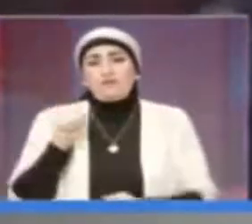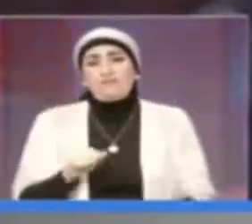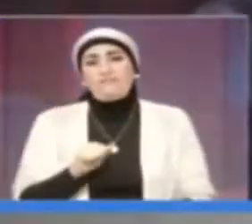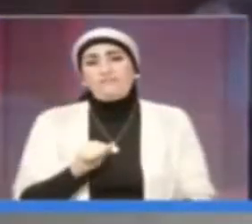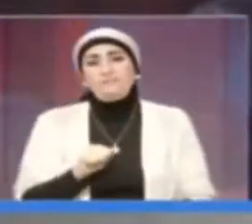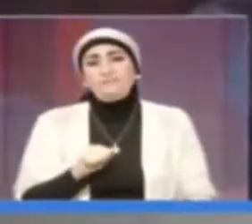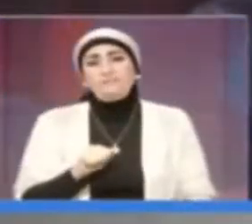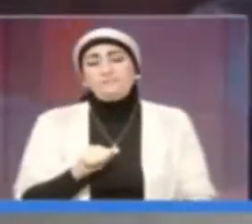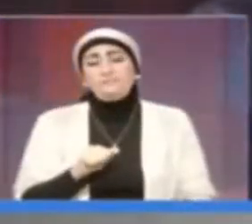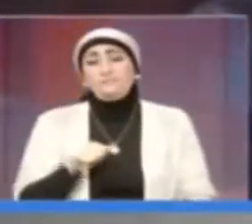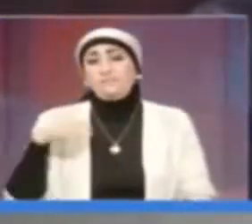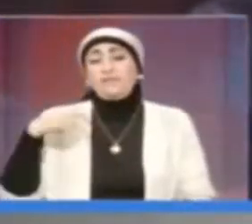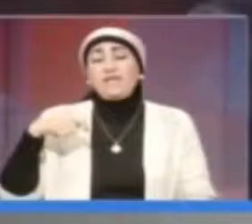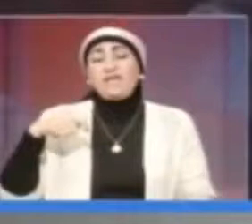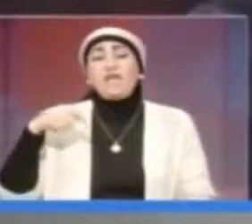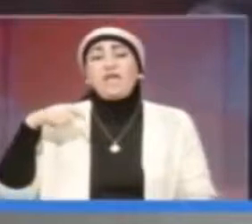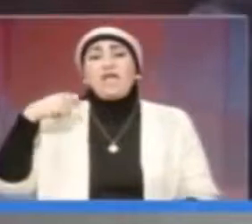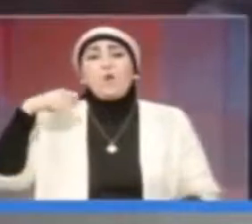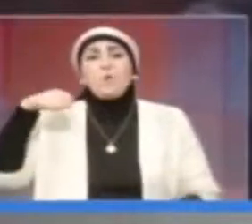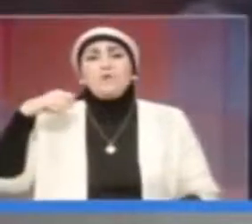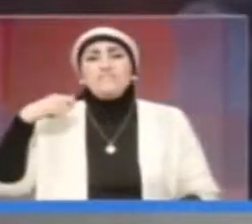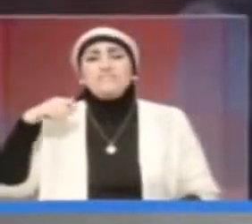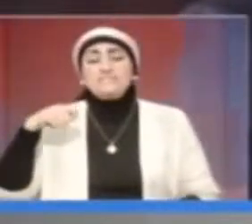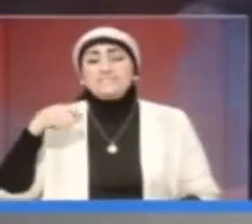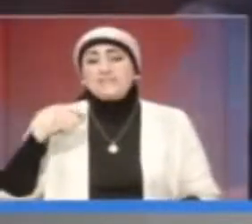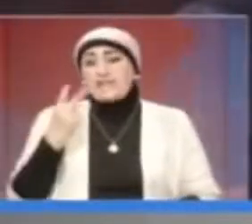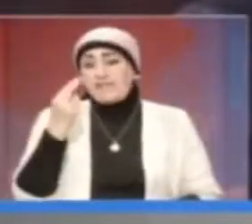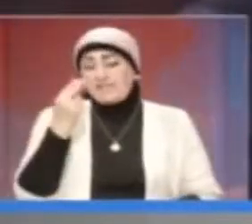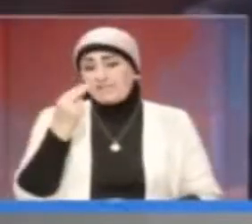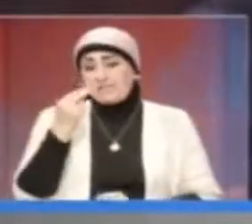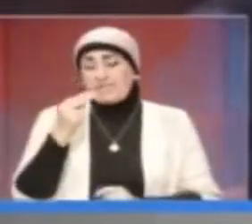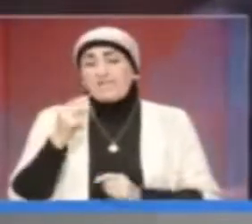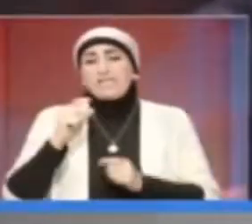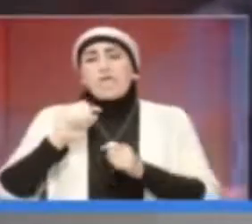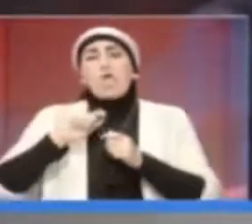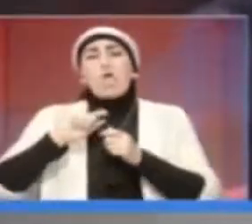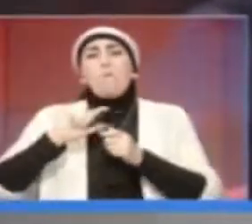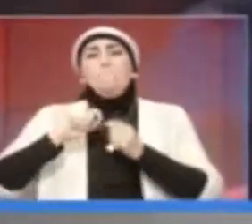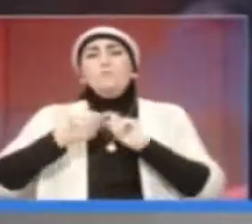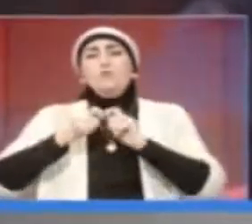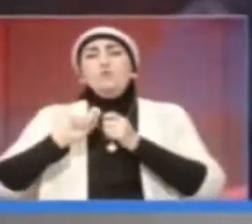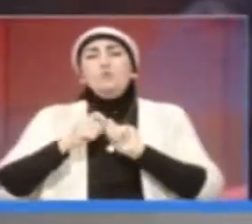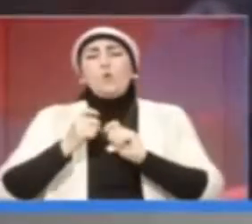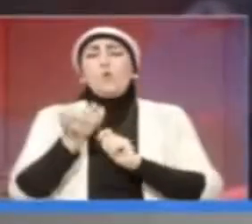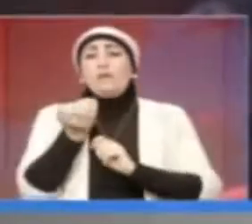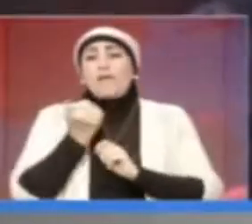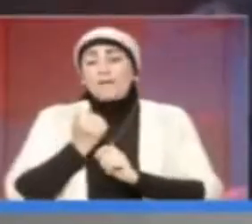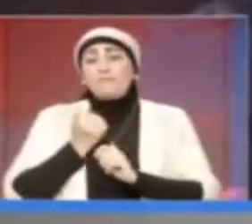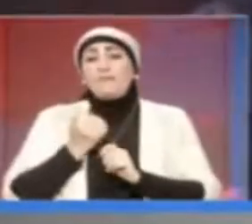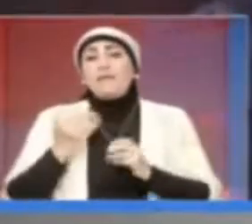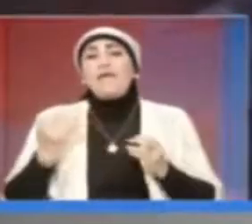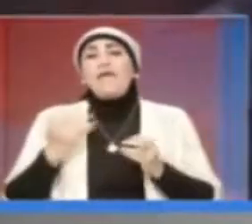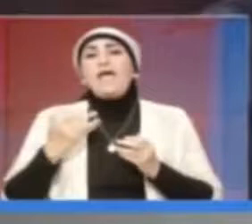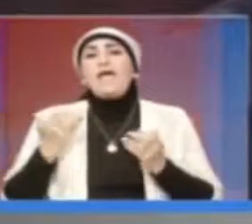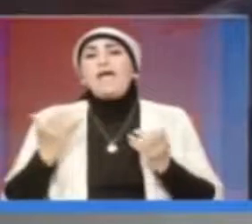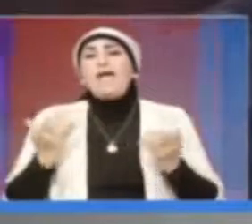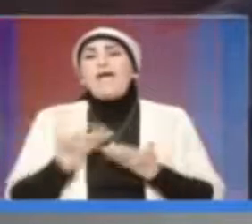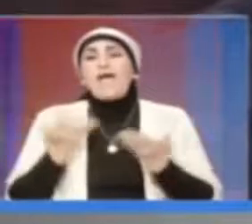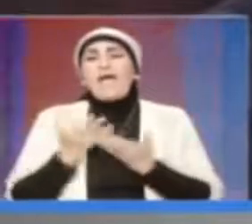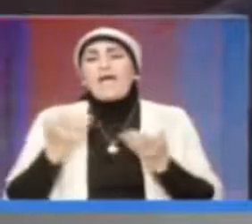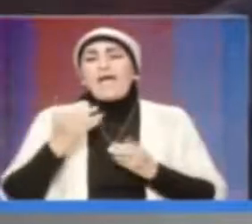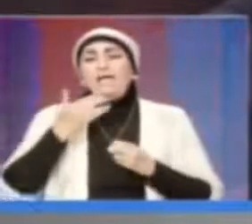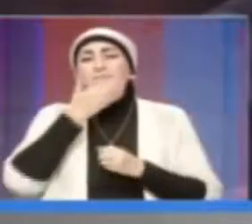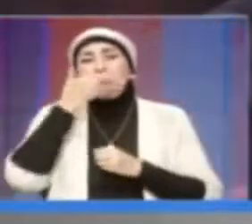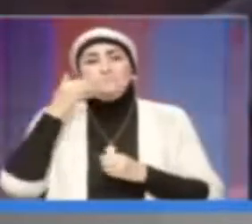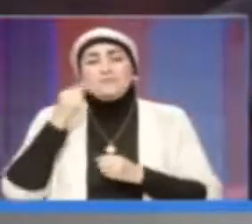ومع الوزير صدق على 2,000,000 توزع كصدقة فطر قبل عيد الفطر بوقت كاف، حتى